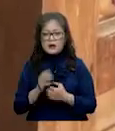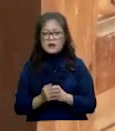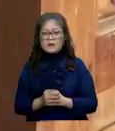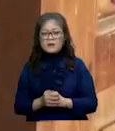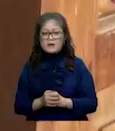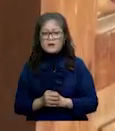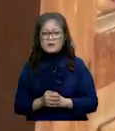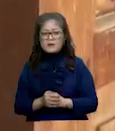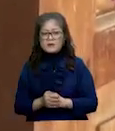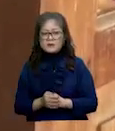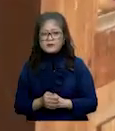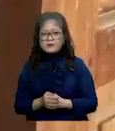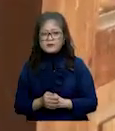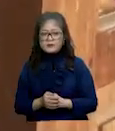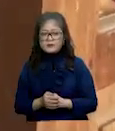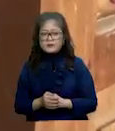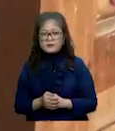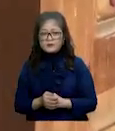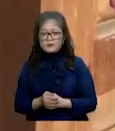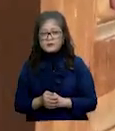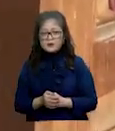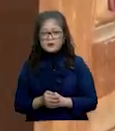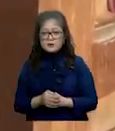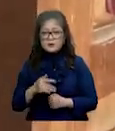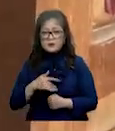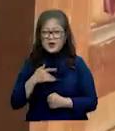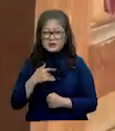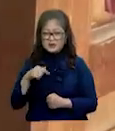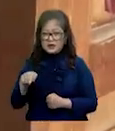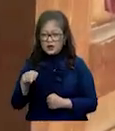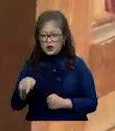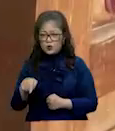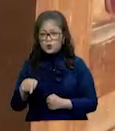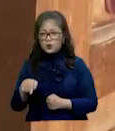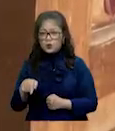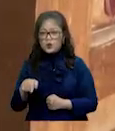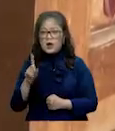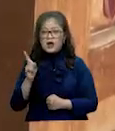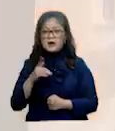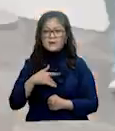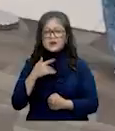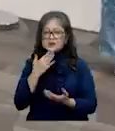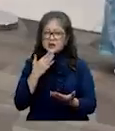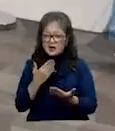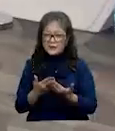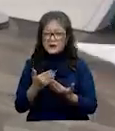ya. Dari perasaan saya itu ya juga matur nuwun gitu ya.